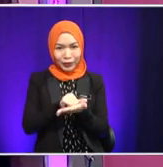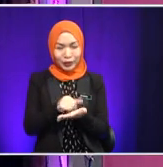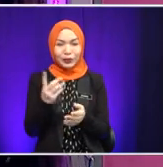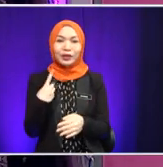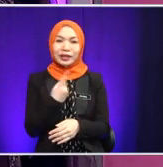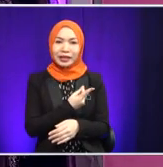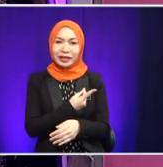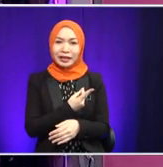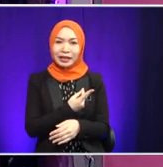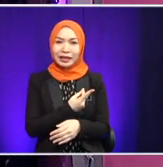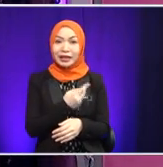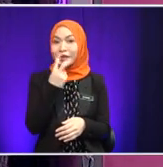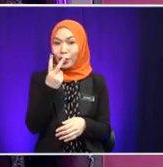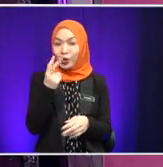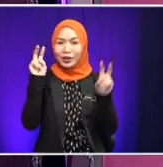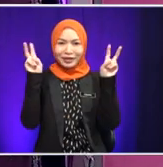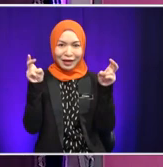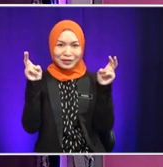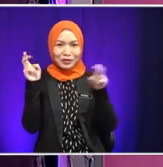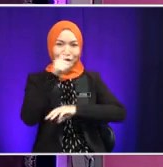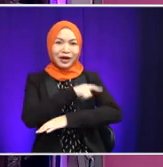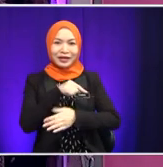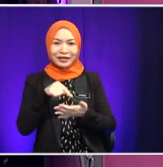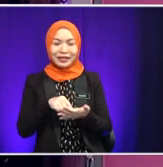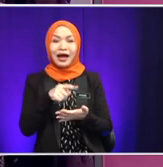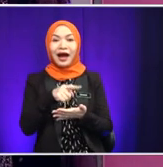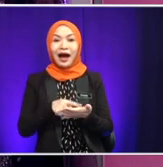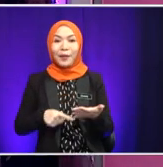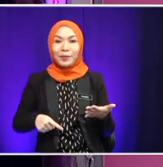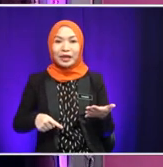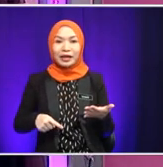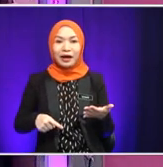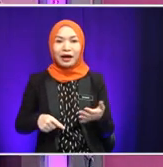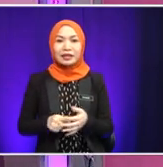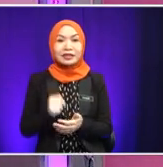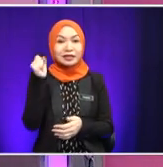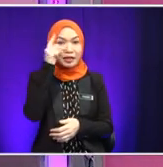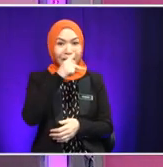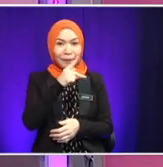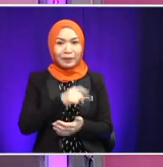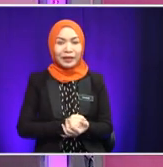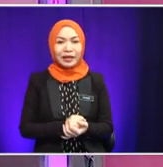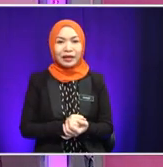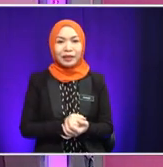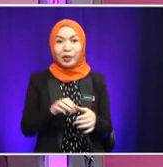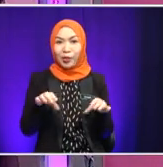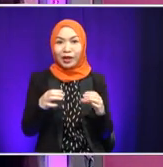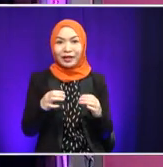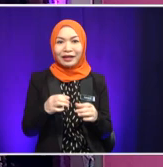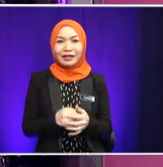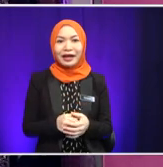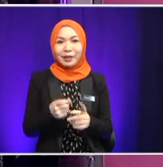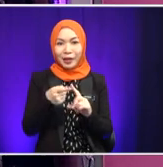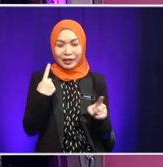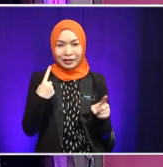tajuk kita yaitu Apakah contoh-contoh amalan ya dalam hidup bersatu oke